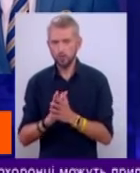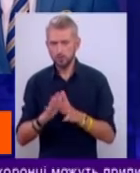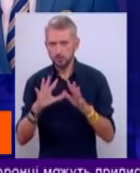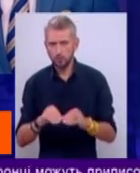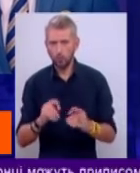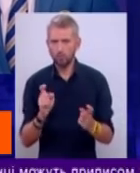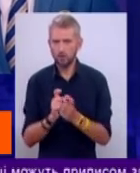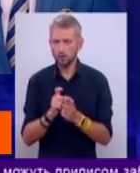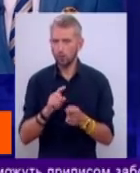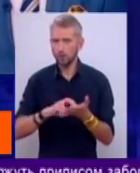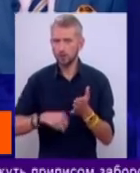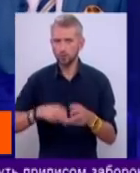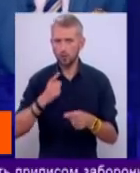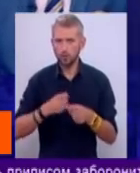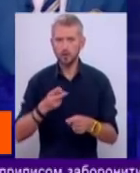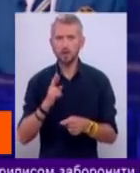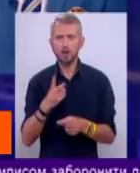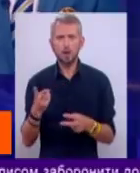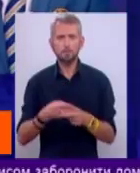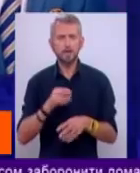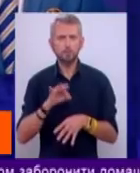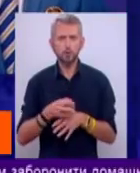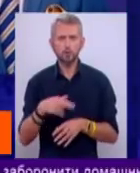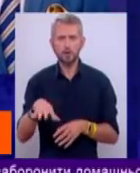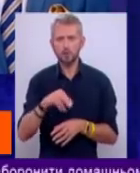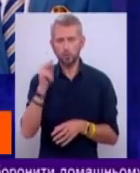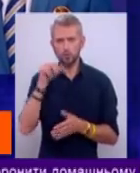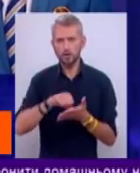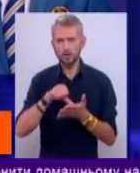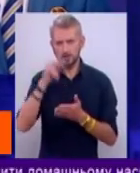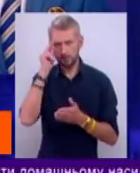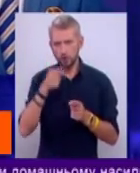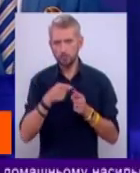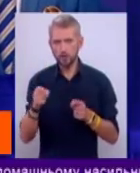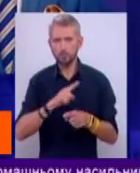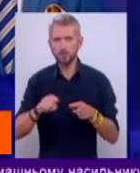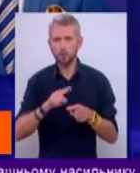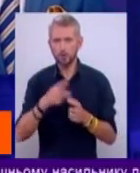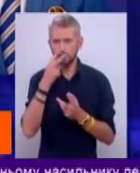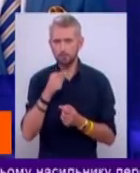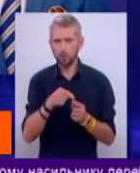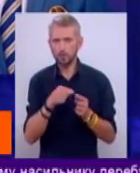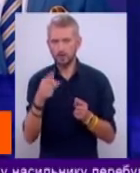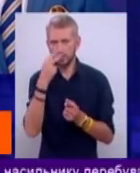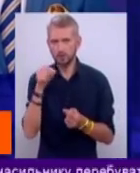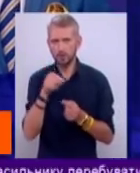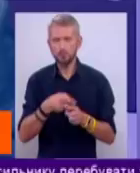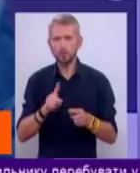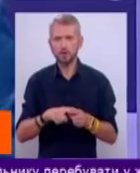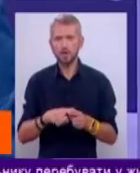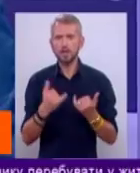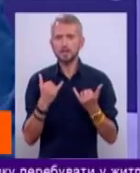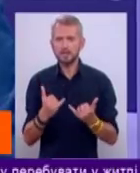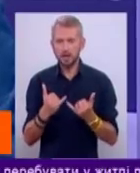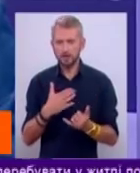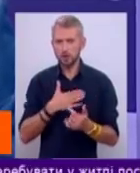уникнути загострення? Як безболісно для всіх учасників навчального процесу прискорити процес адаптації? Про все це просто зараз нашими поважними